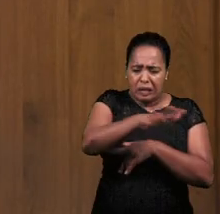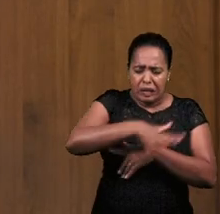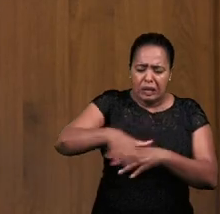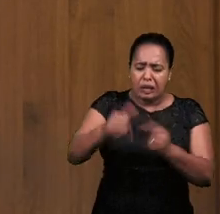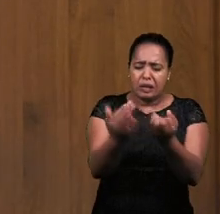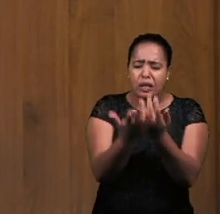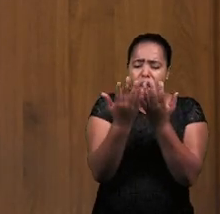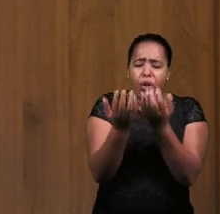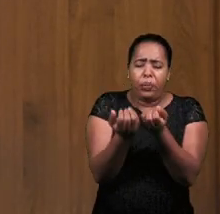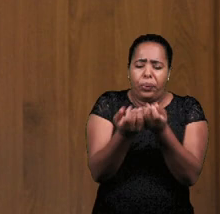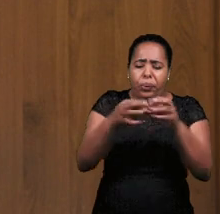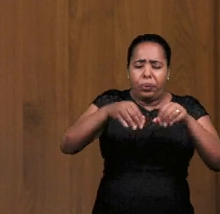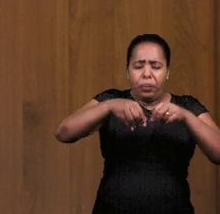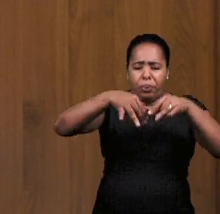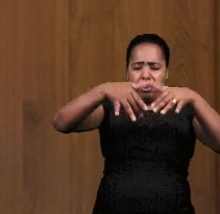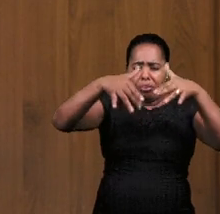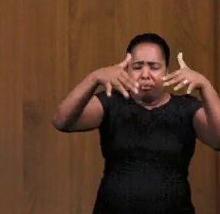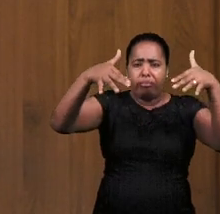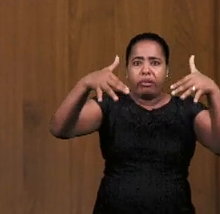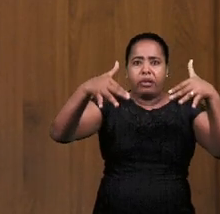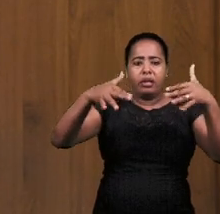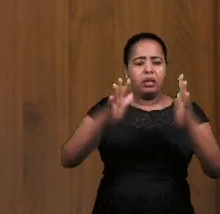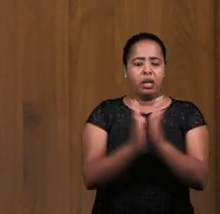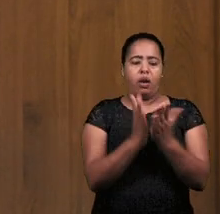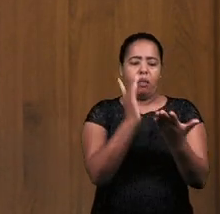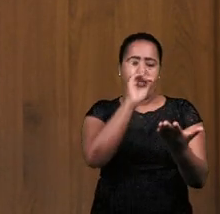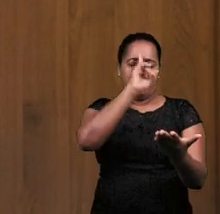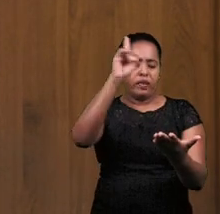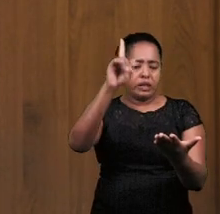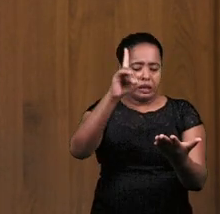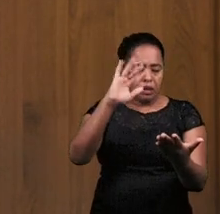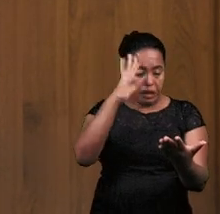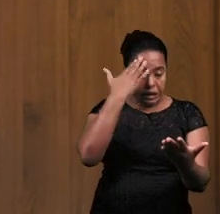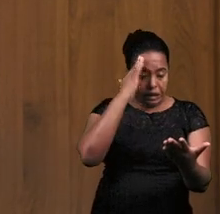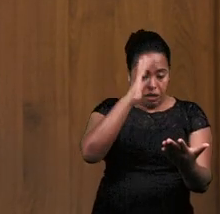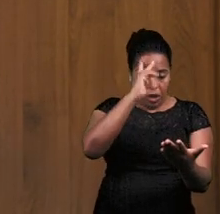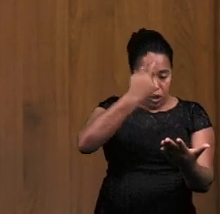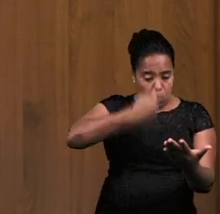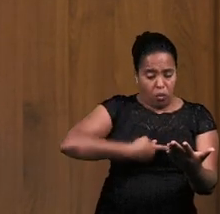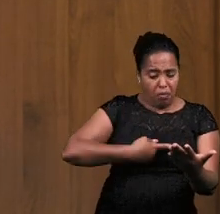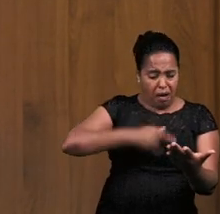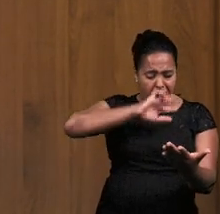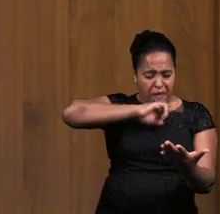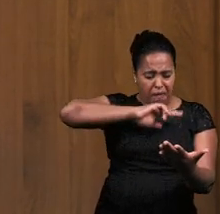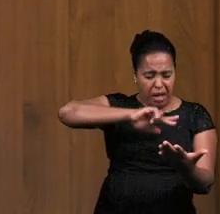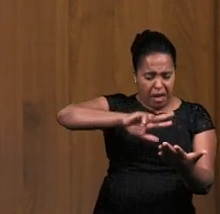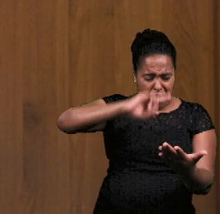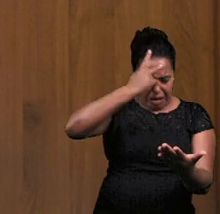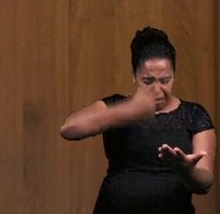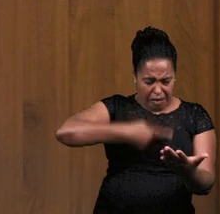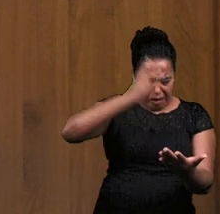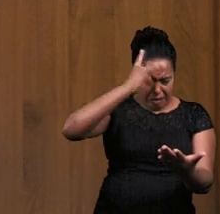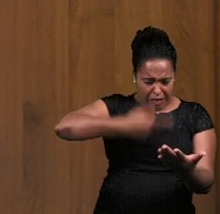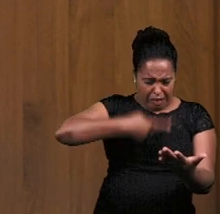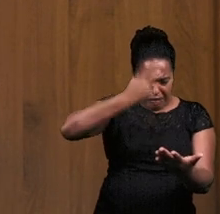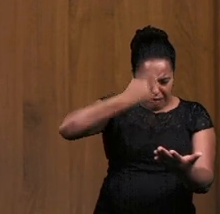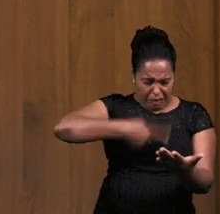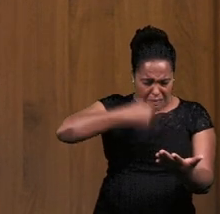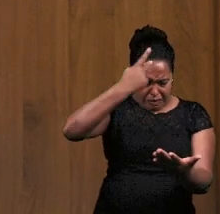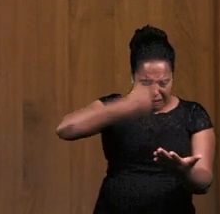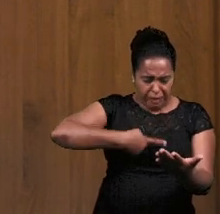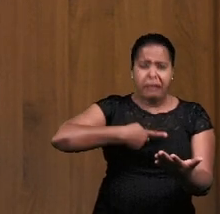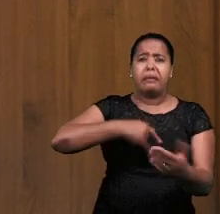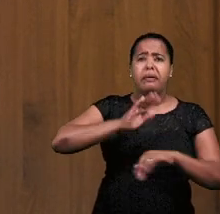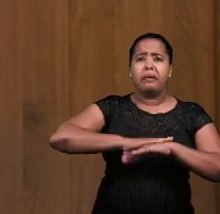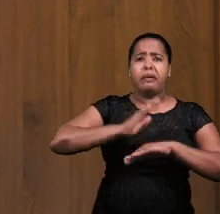la poussière, et cela est la parole comprise par la pensée humaine. Elle vient mélanger avec des choses de l'homme qui pense,